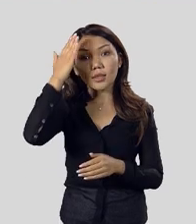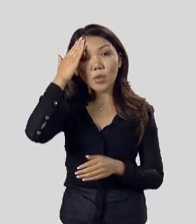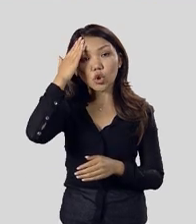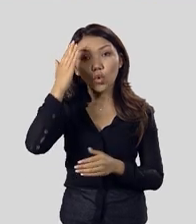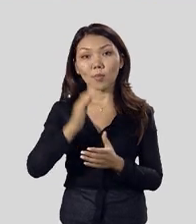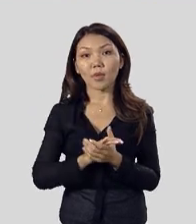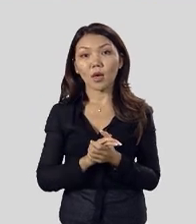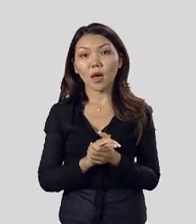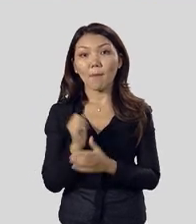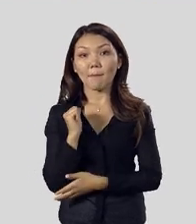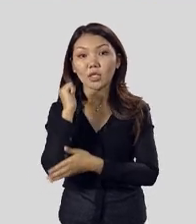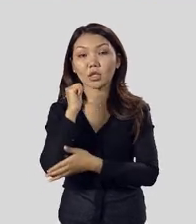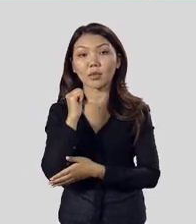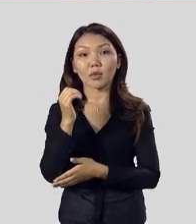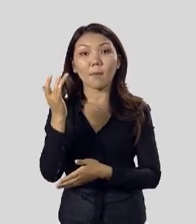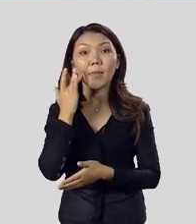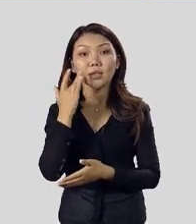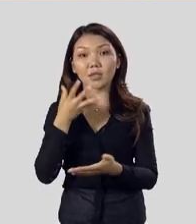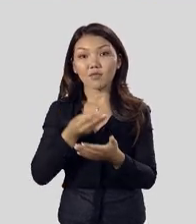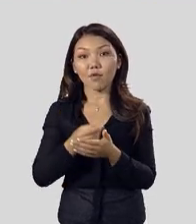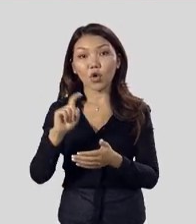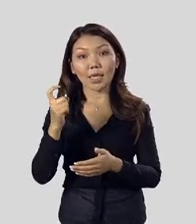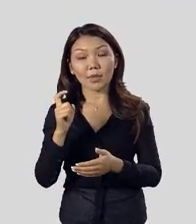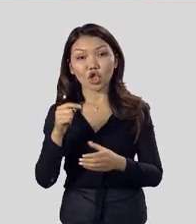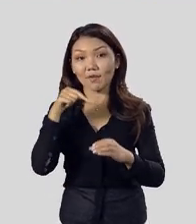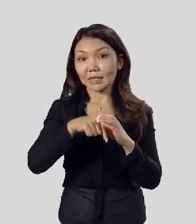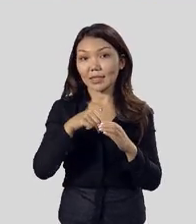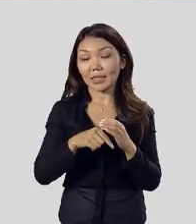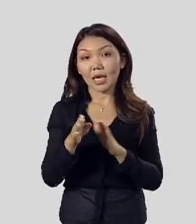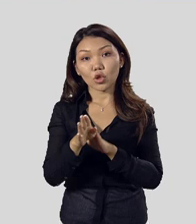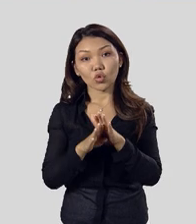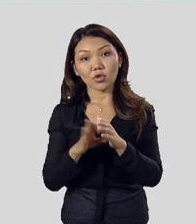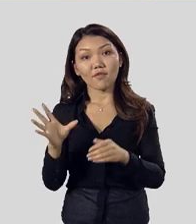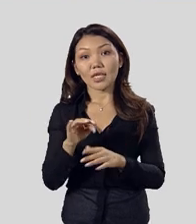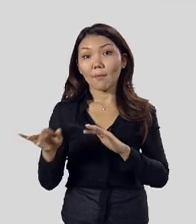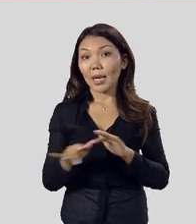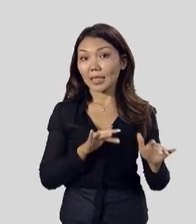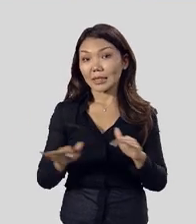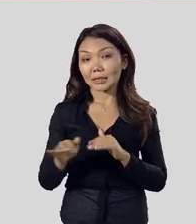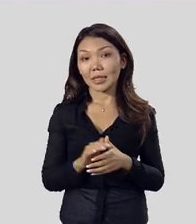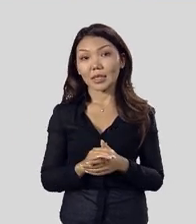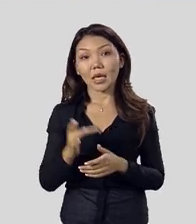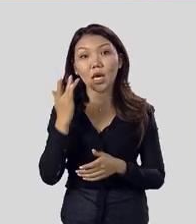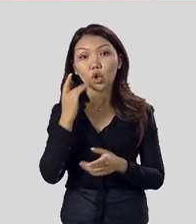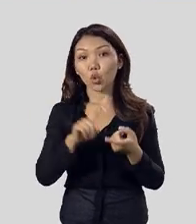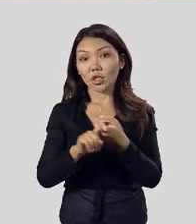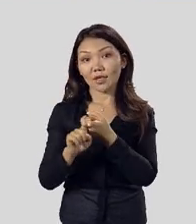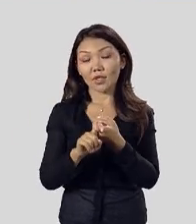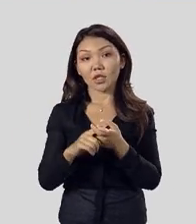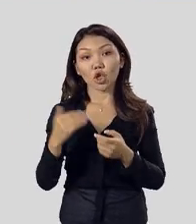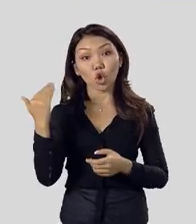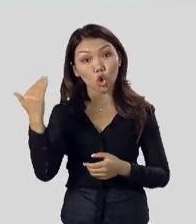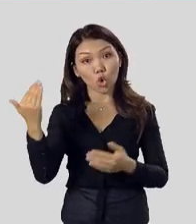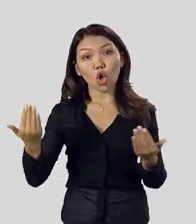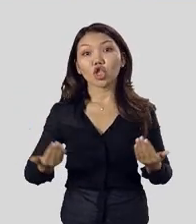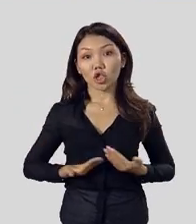постоянство своего химического состава и осуществлять все процессы от которых зависит ее жизнь